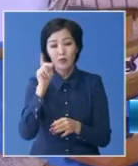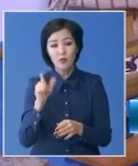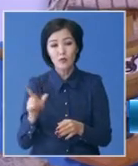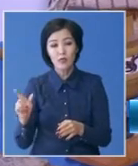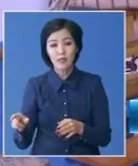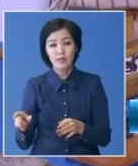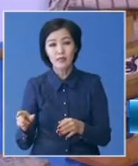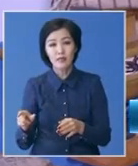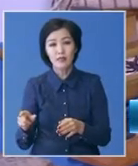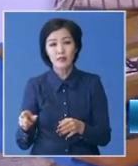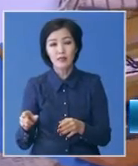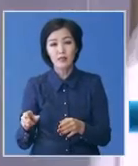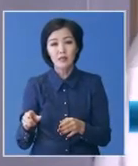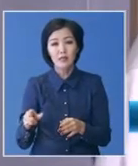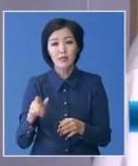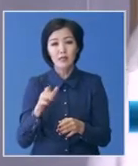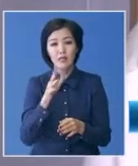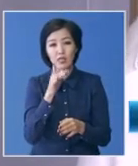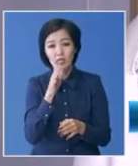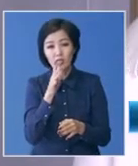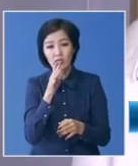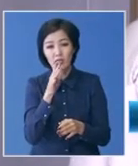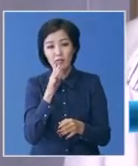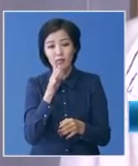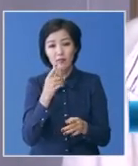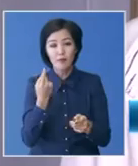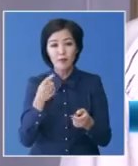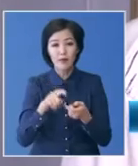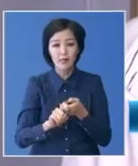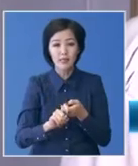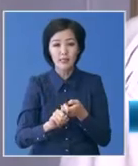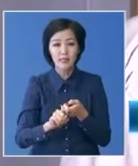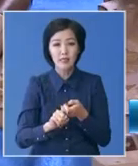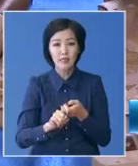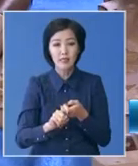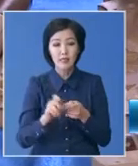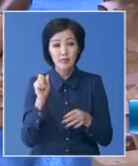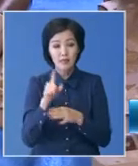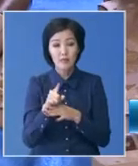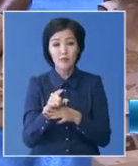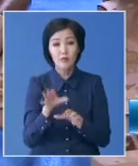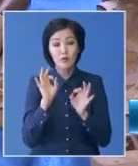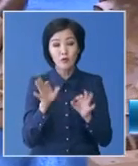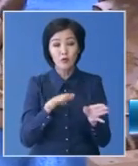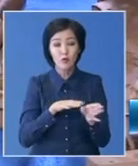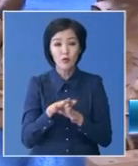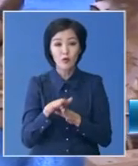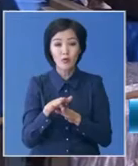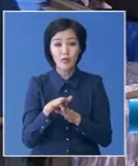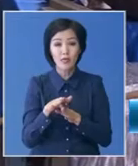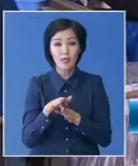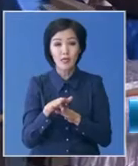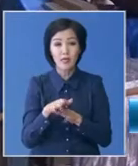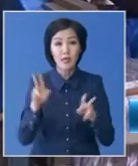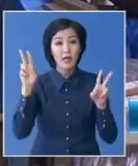оқушылардың несіне жасына қарай табыс бергенін көңілінен шығатындай қып жасаймыз. Кейіпкеріміздің бір ерекшеленетін тұсы